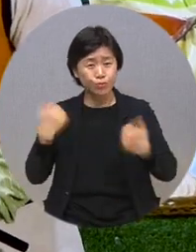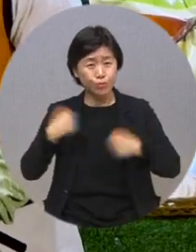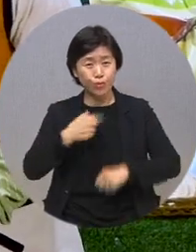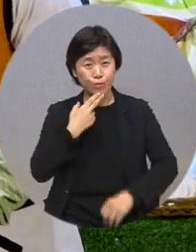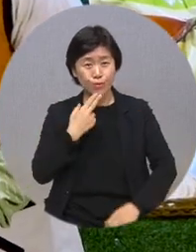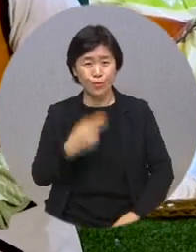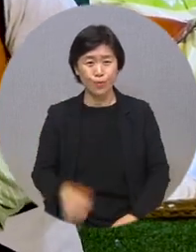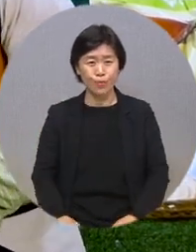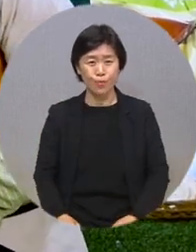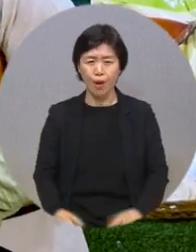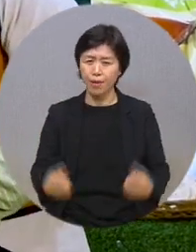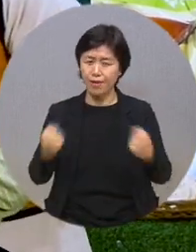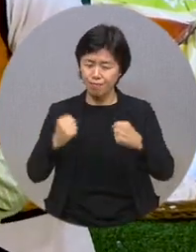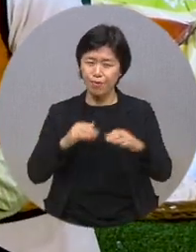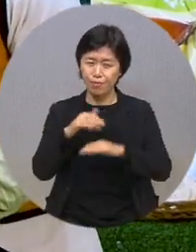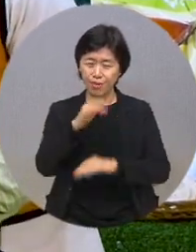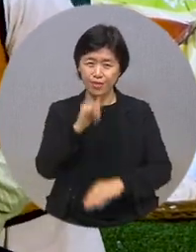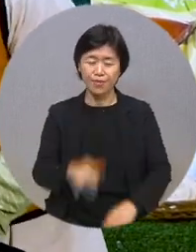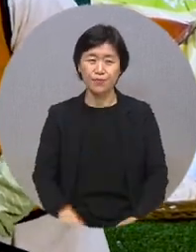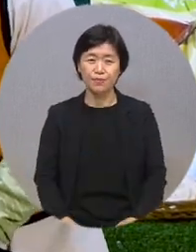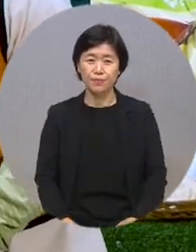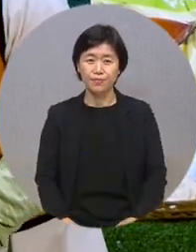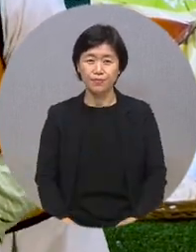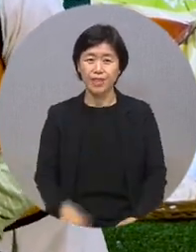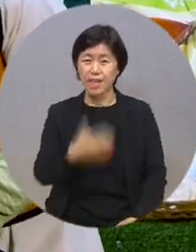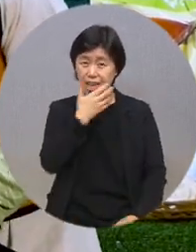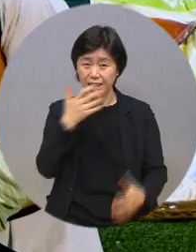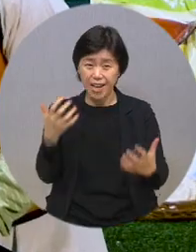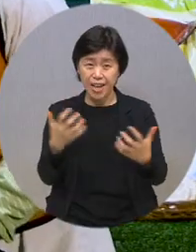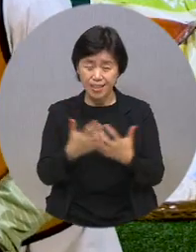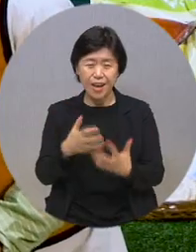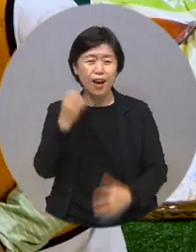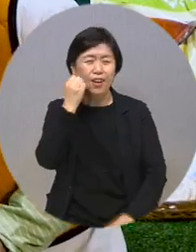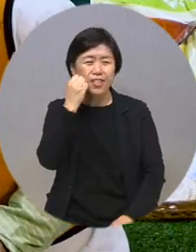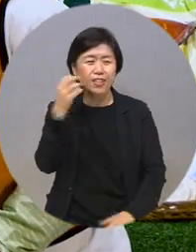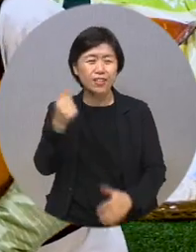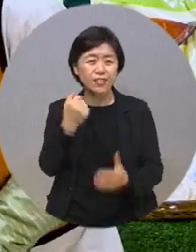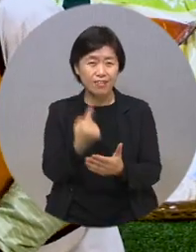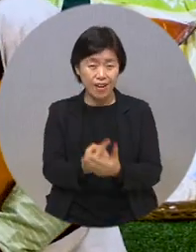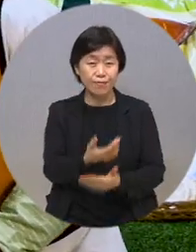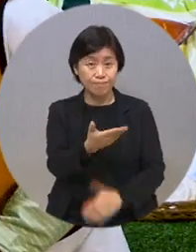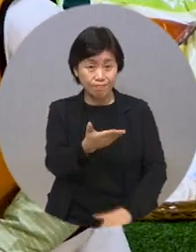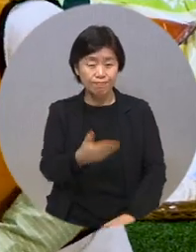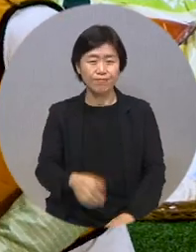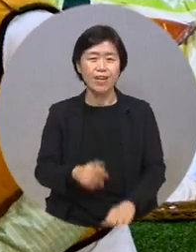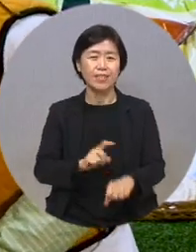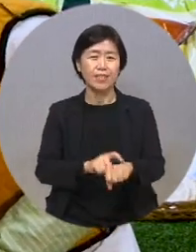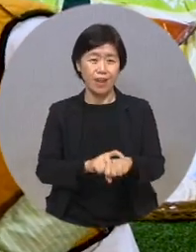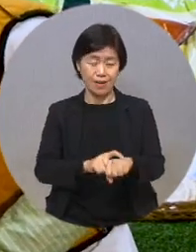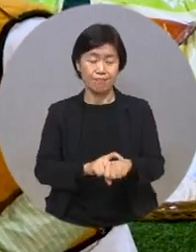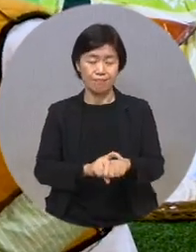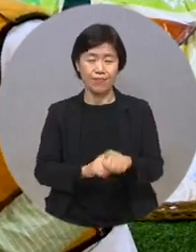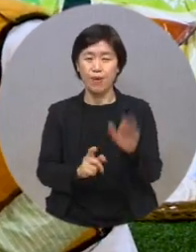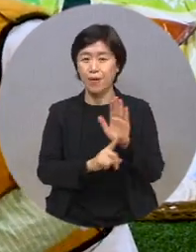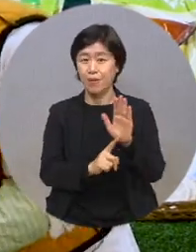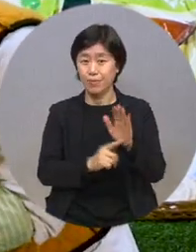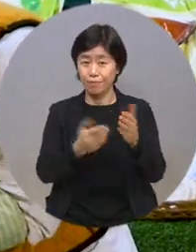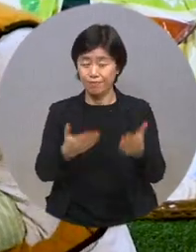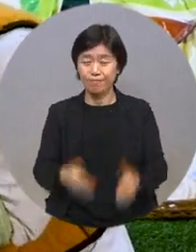좋아요. 에너지가 넘치십니다. 자, 영양 가득한 뻥튀기를 들고 나오신 우리 대표님 주어진 시간 30초 동안 홍보합니다.